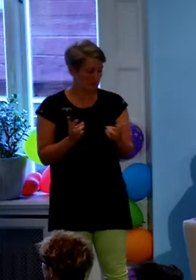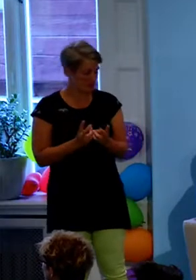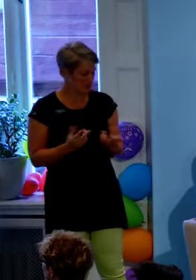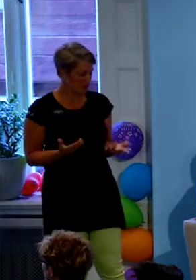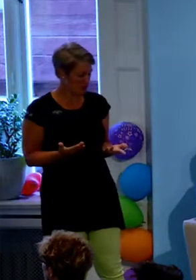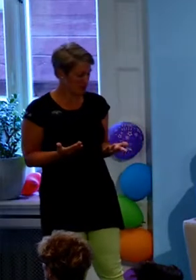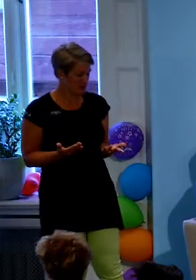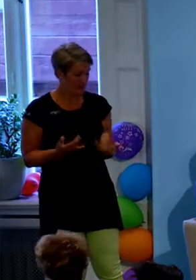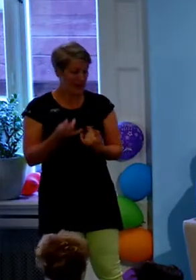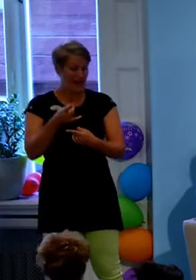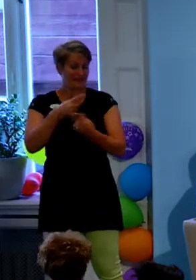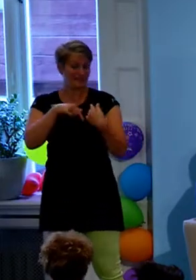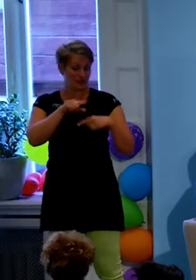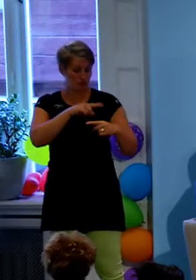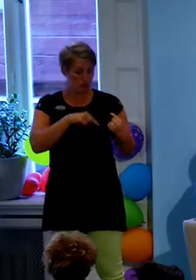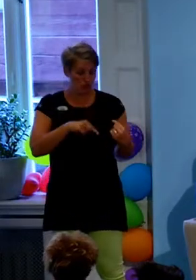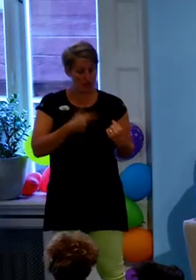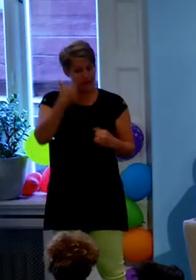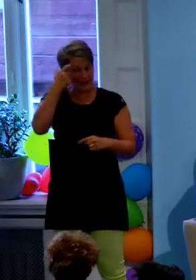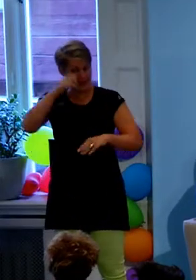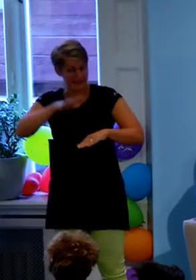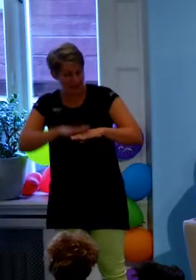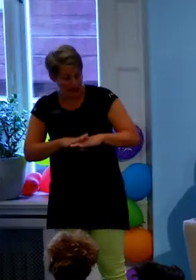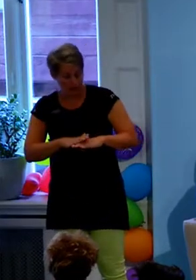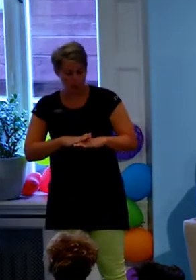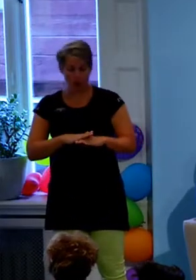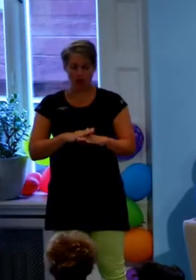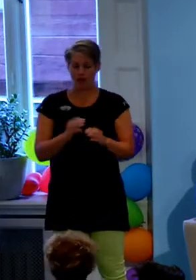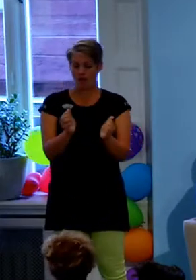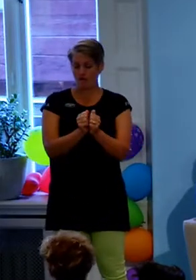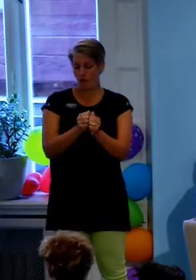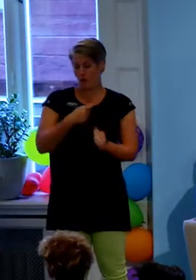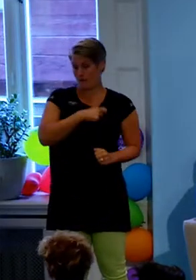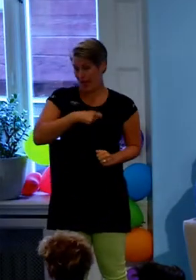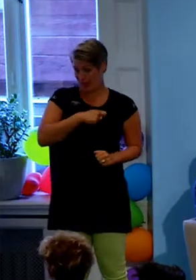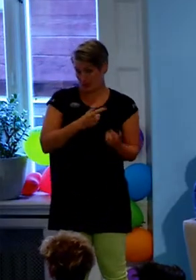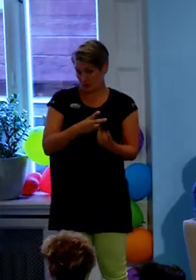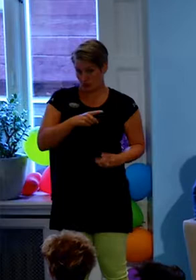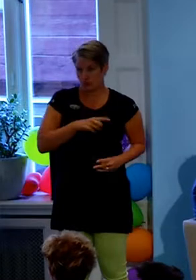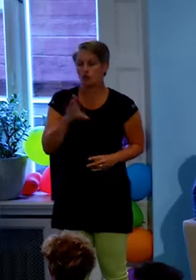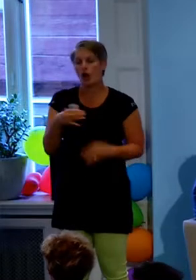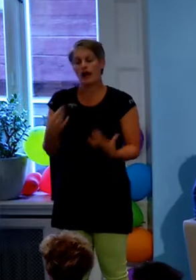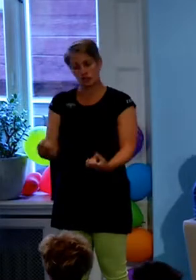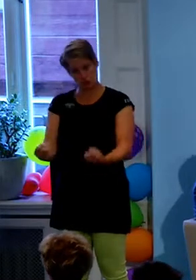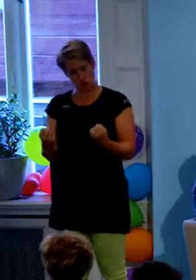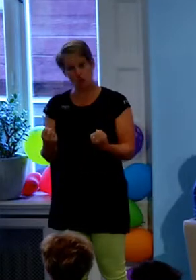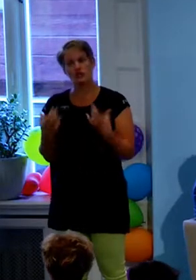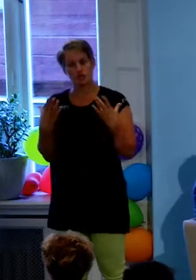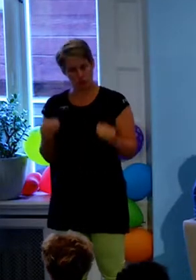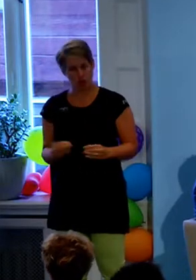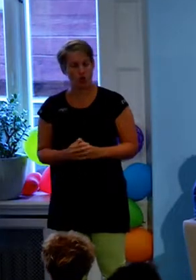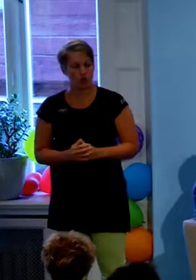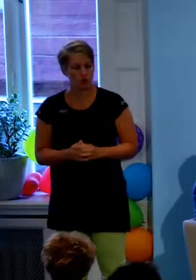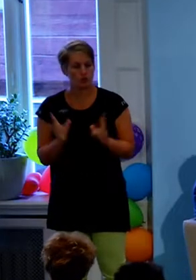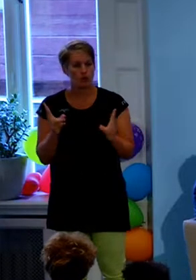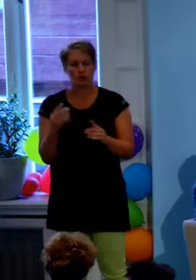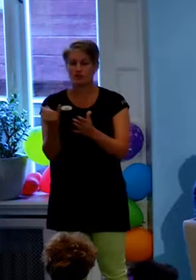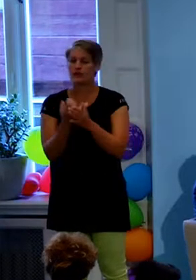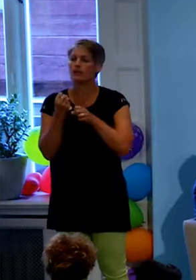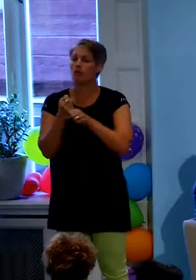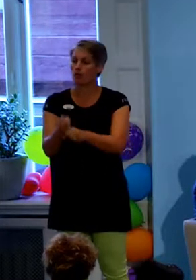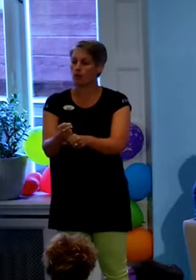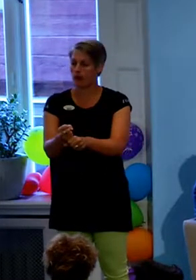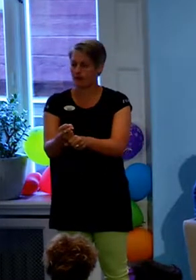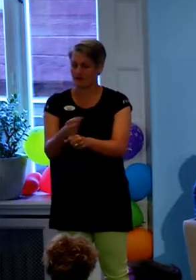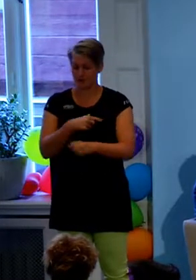då... Traditionen och pålitligheten och varumärket spelar roll där på ett annat sätt. Det är en styrka, jag skulle säga också, att även inom hållbarhet. Vi